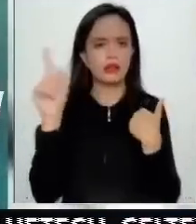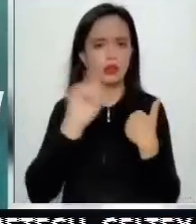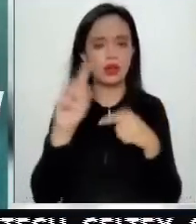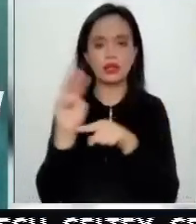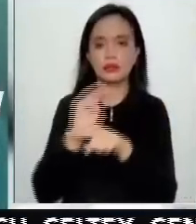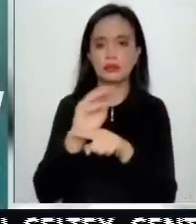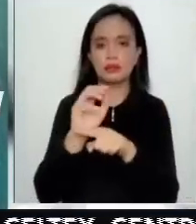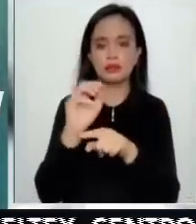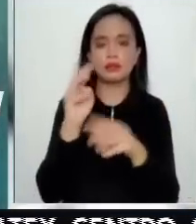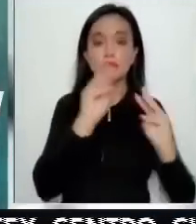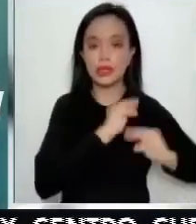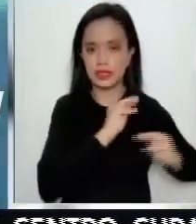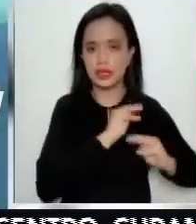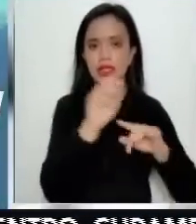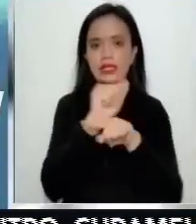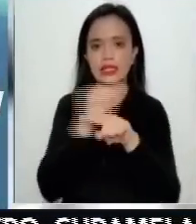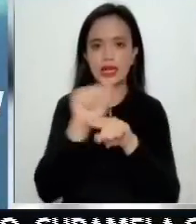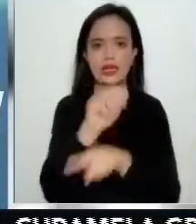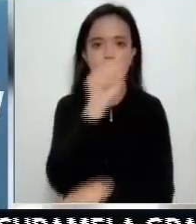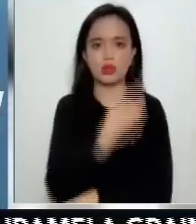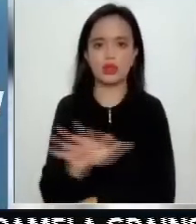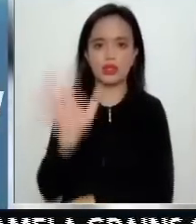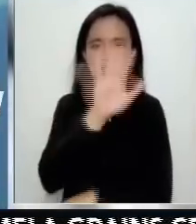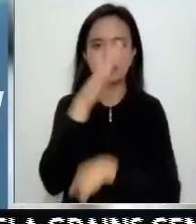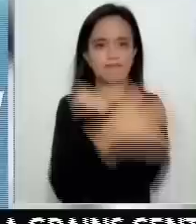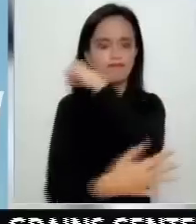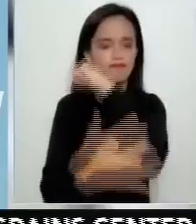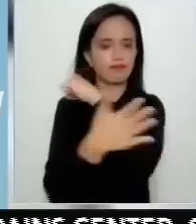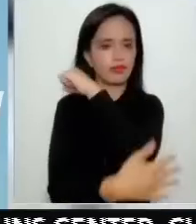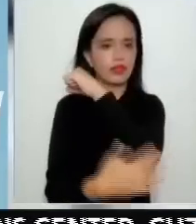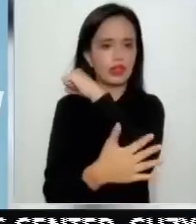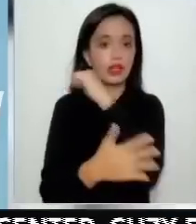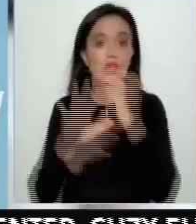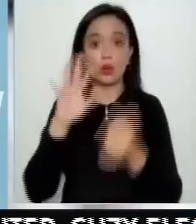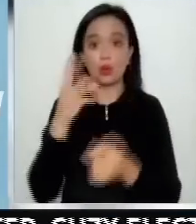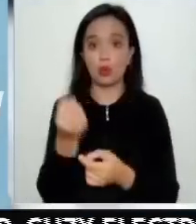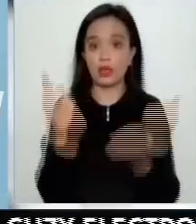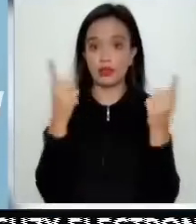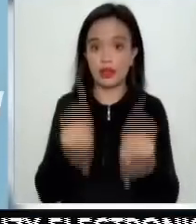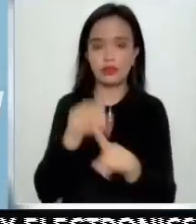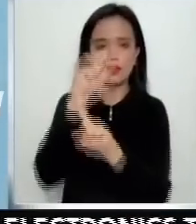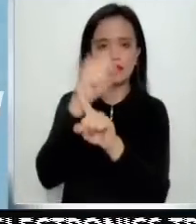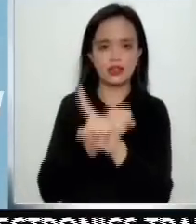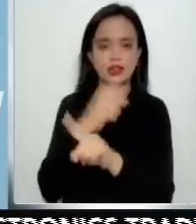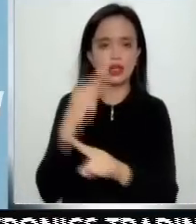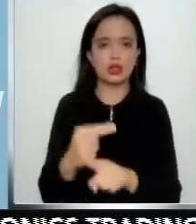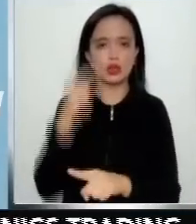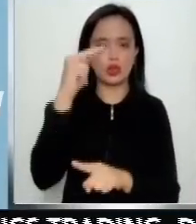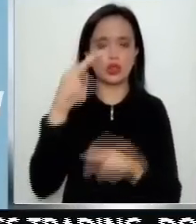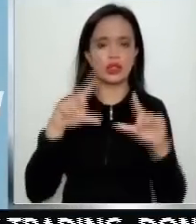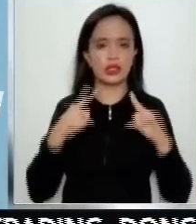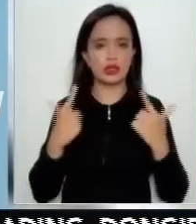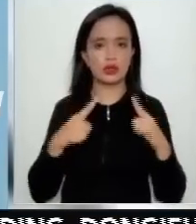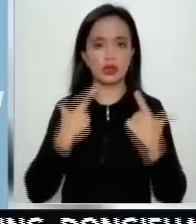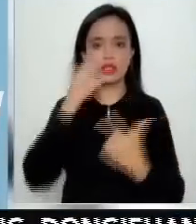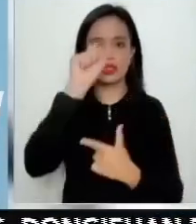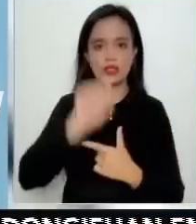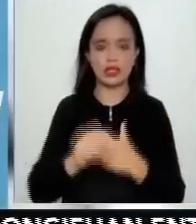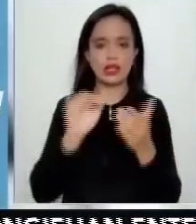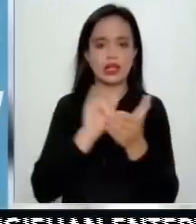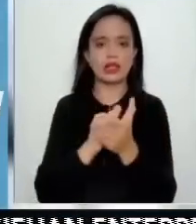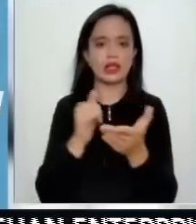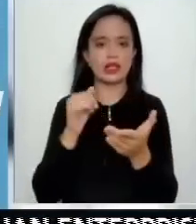sa mga ASEAN countries. Itinakda ito sa Setyembre sa North Natuna Sea, sa katimugang bahagi ng South China Sea na sakop ng